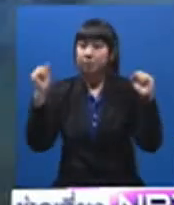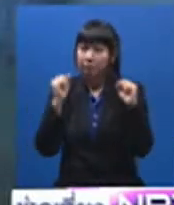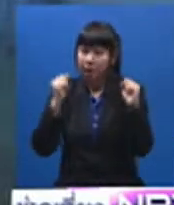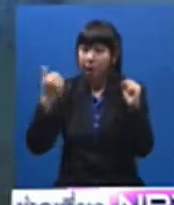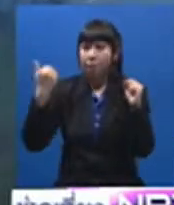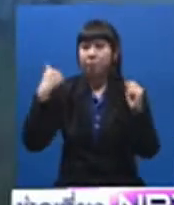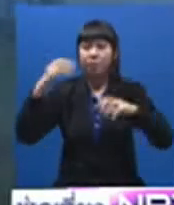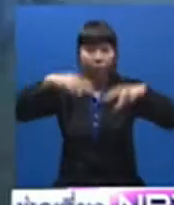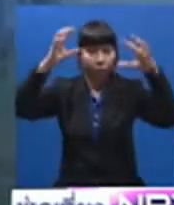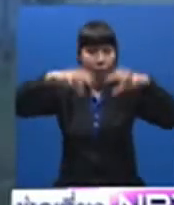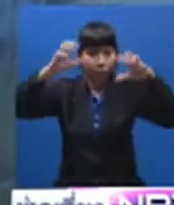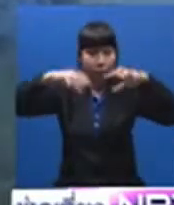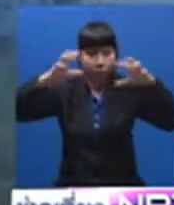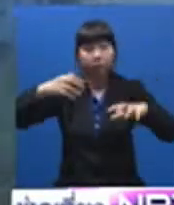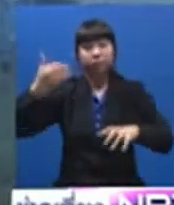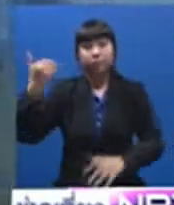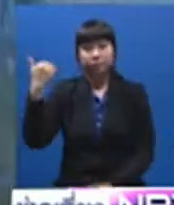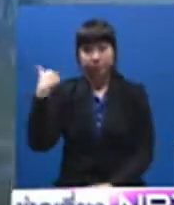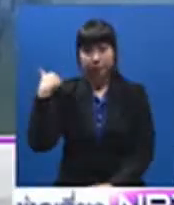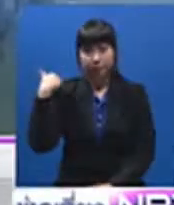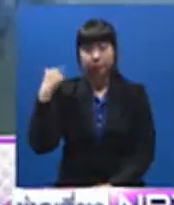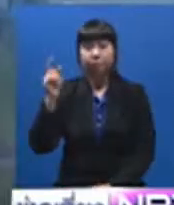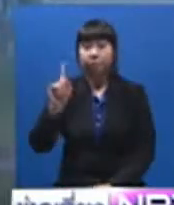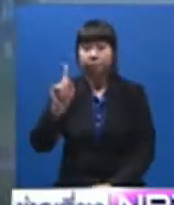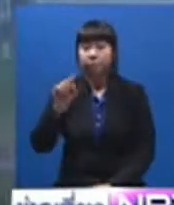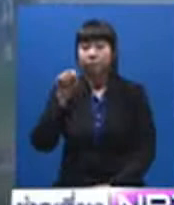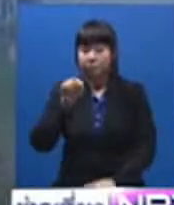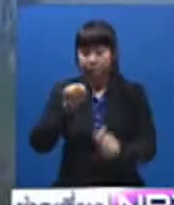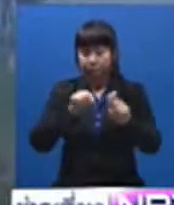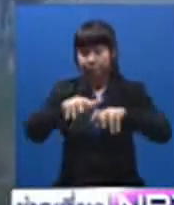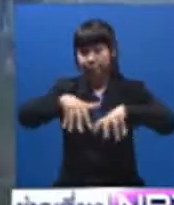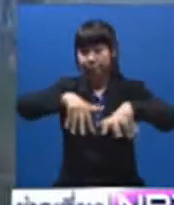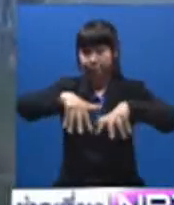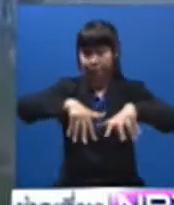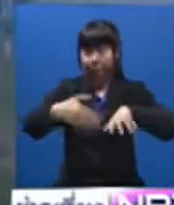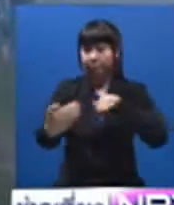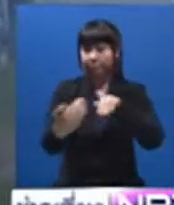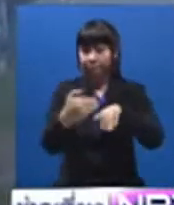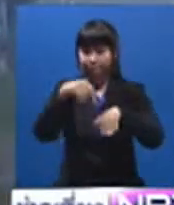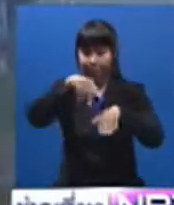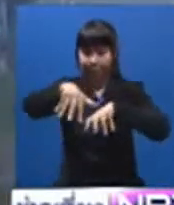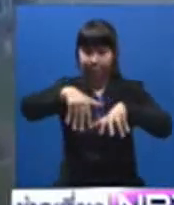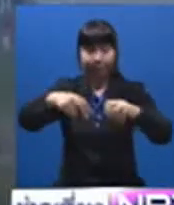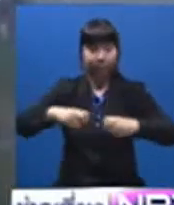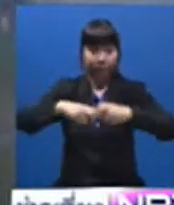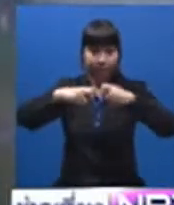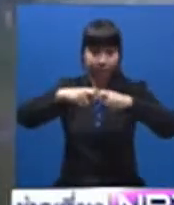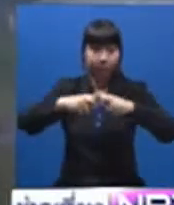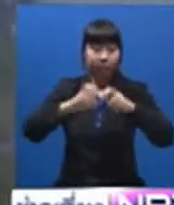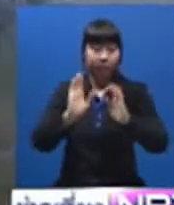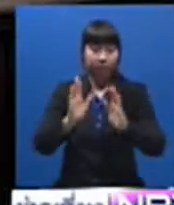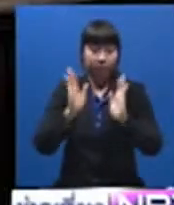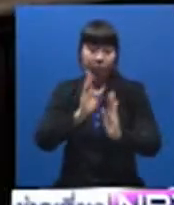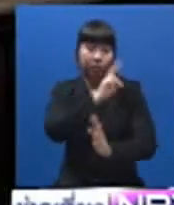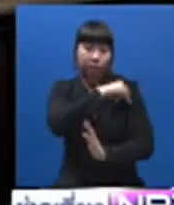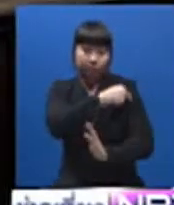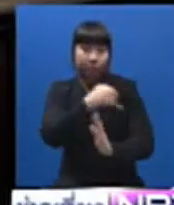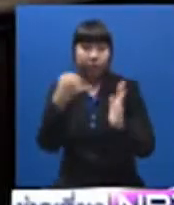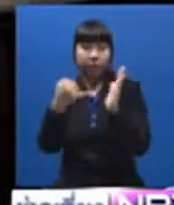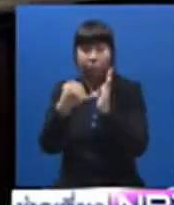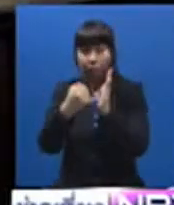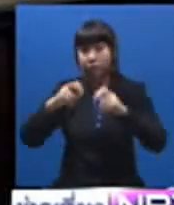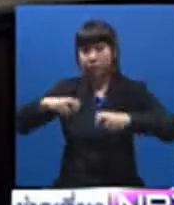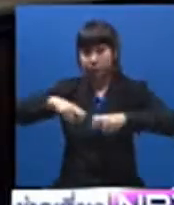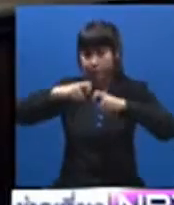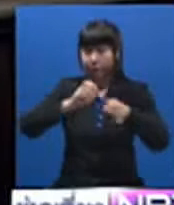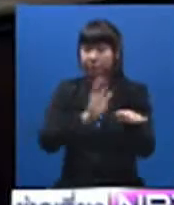และมีฝนตกกระจายในหลายพื้นที่โดยเฉพาะในเขตเทศบาเมืองสุรินในสะอาดวีระเจucaเริ่นสารณสุขจัหัดสุริ